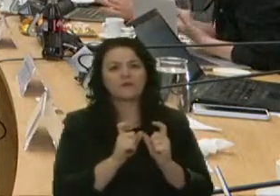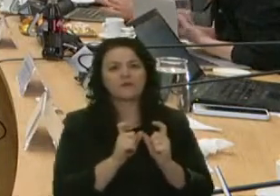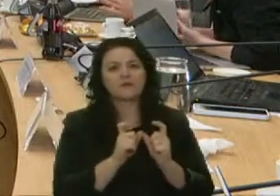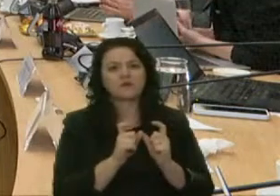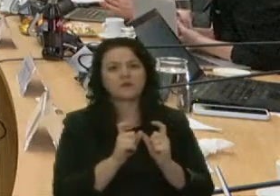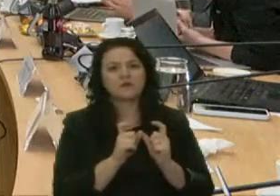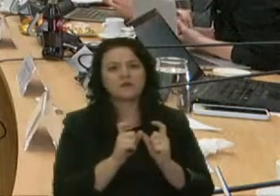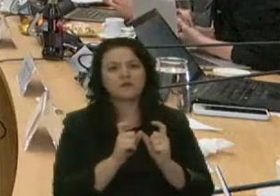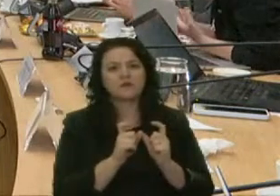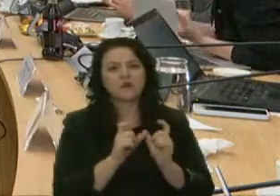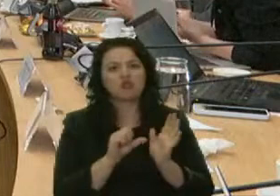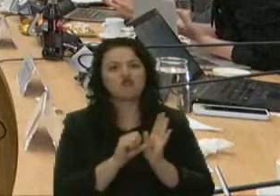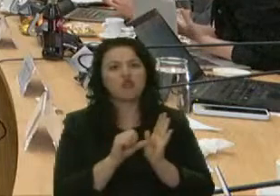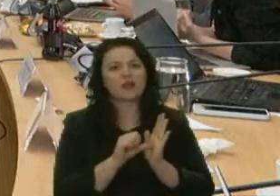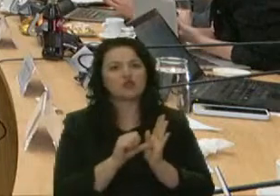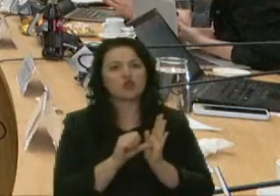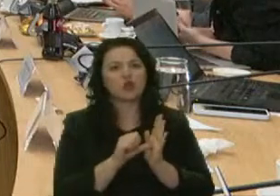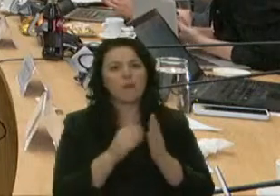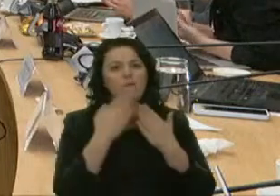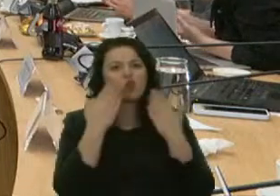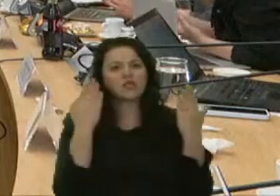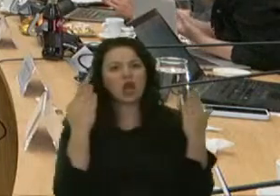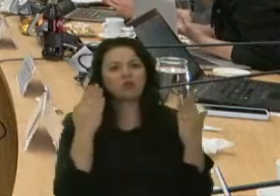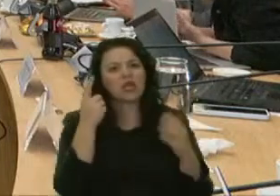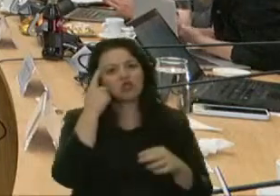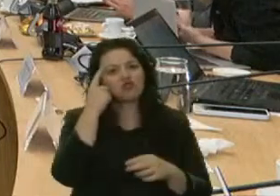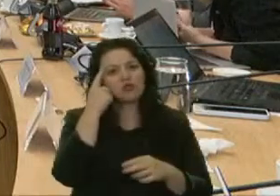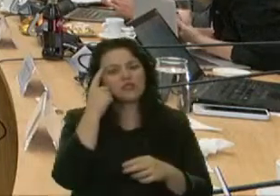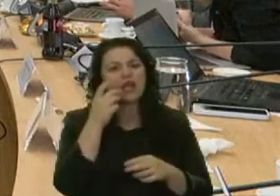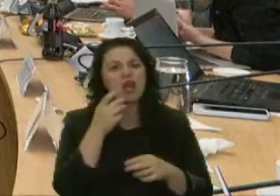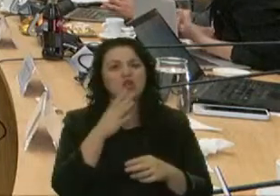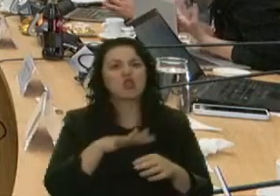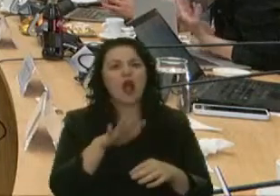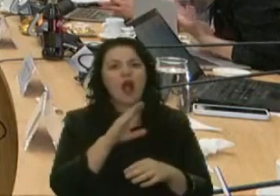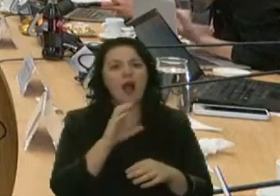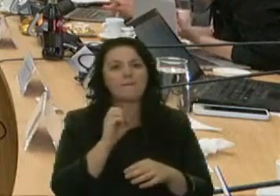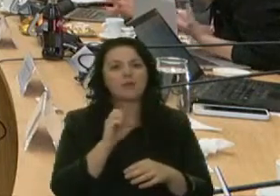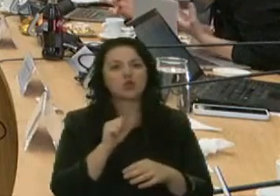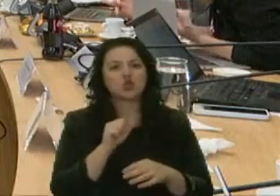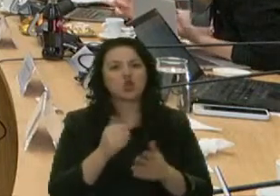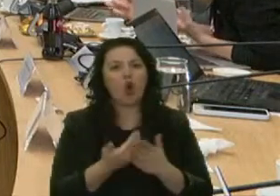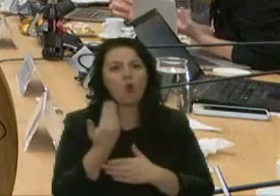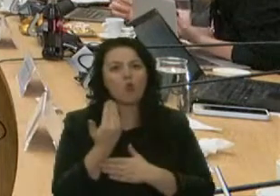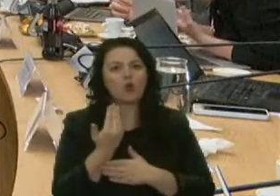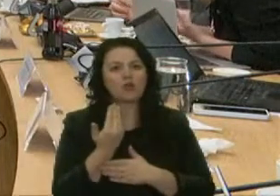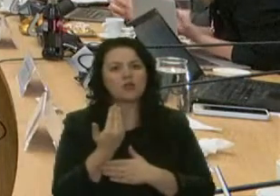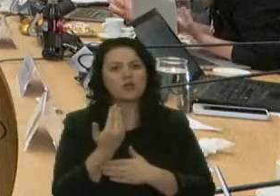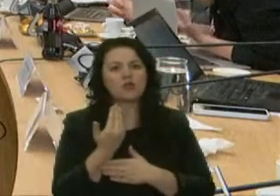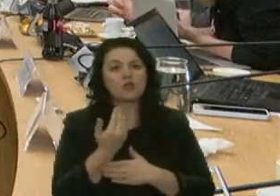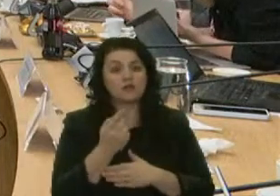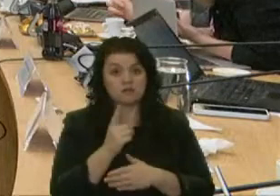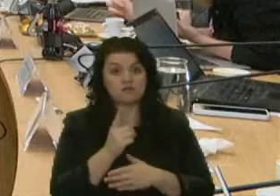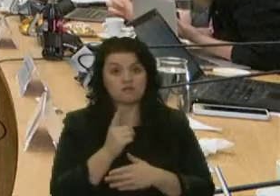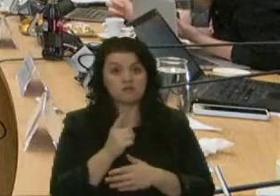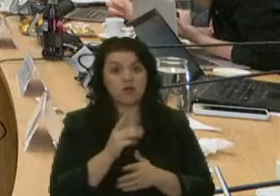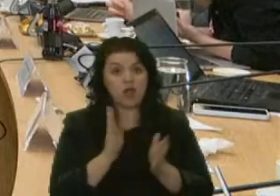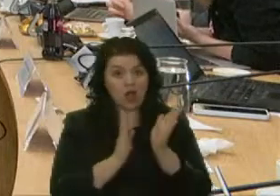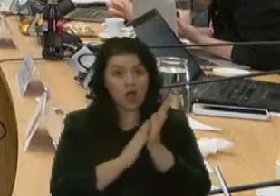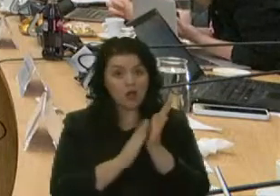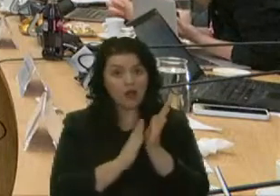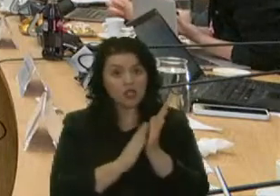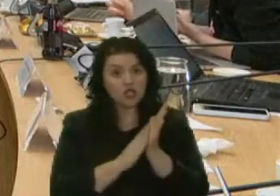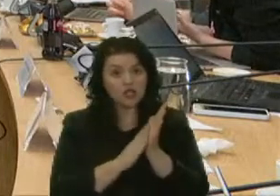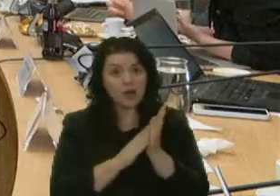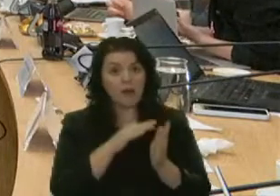despre centrul și muzeul de știință și campusul cel nou sunt anumite lucruri pentru care trebuie să felicităm această